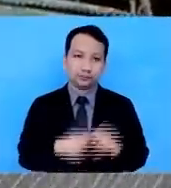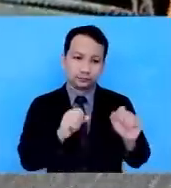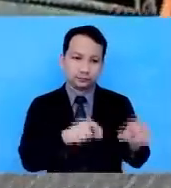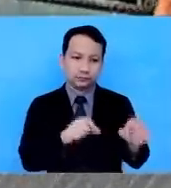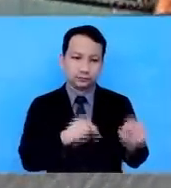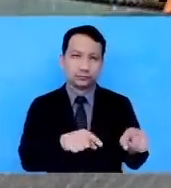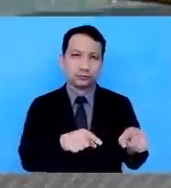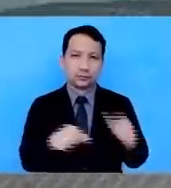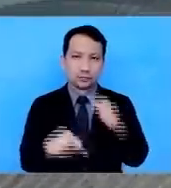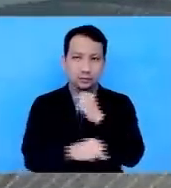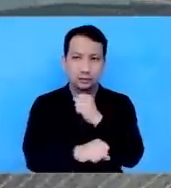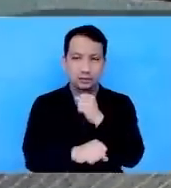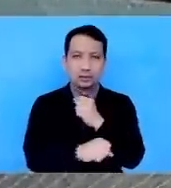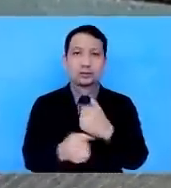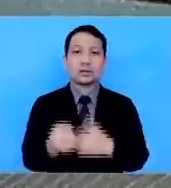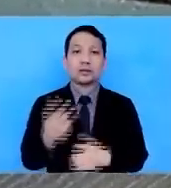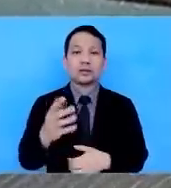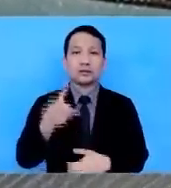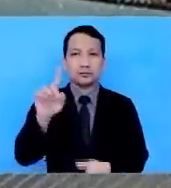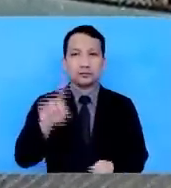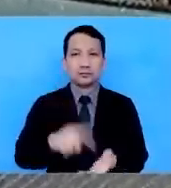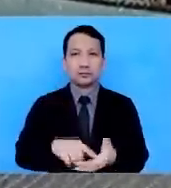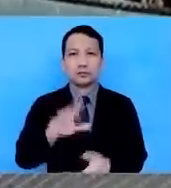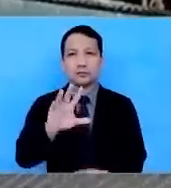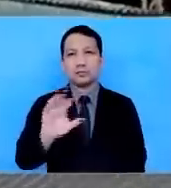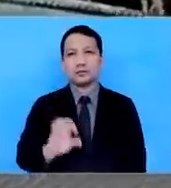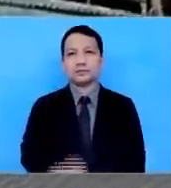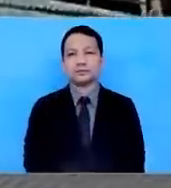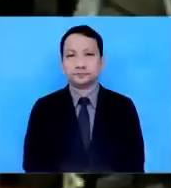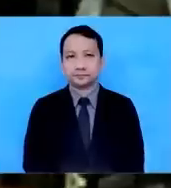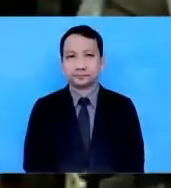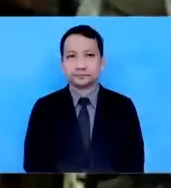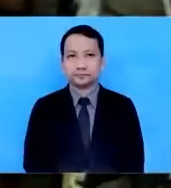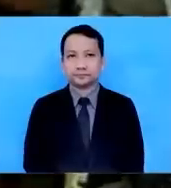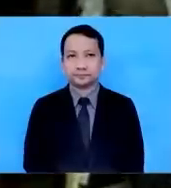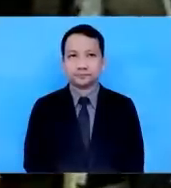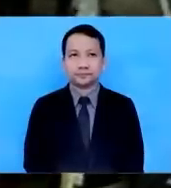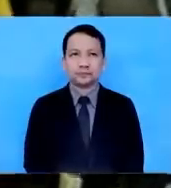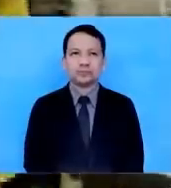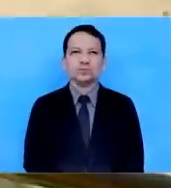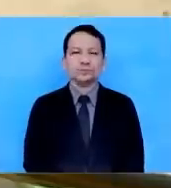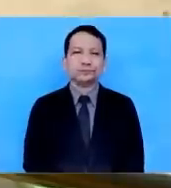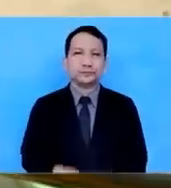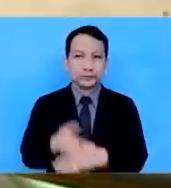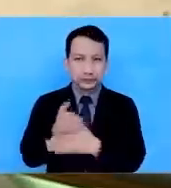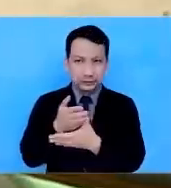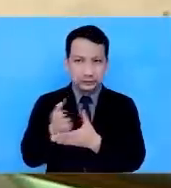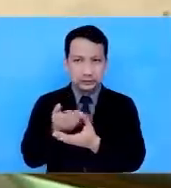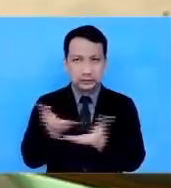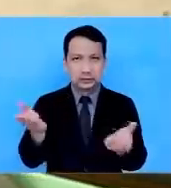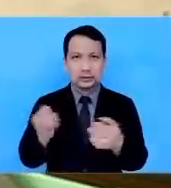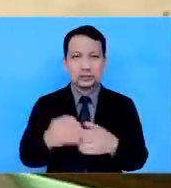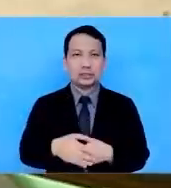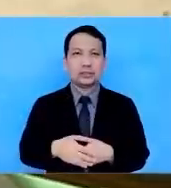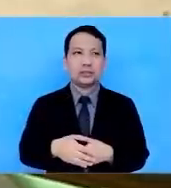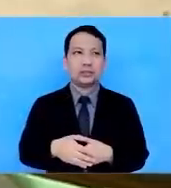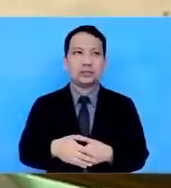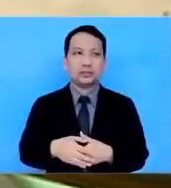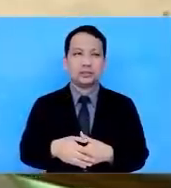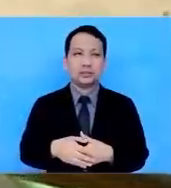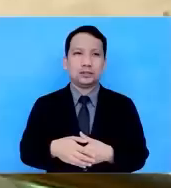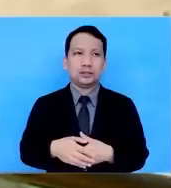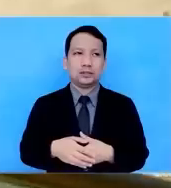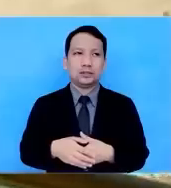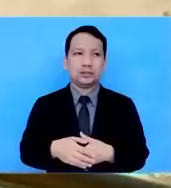natangay na cellphone sa halagang 1,500 pesos. Pinagtiyatihan po namin. Bibili mo ba kayo ng time na yun?